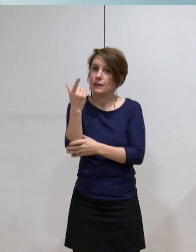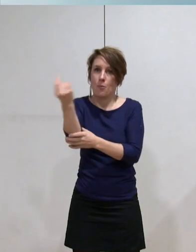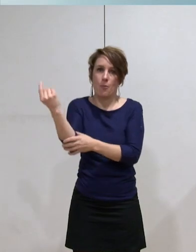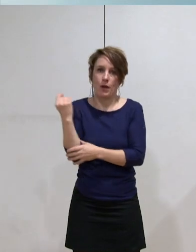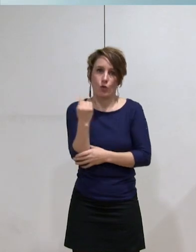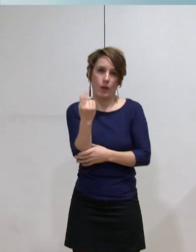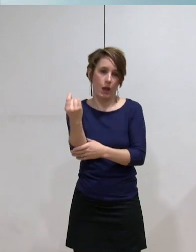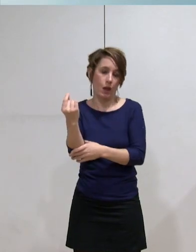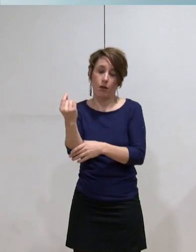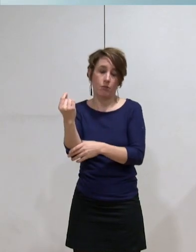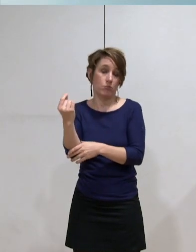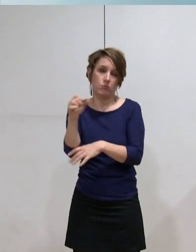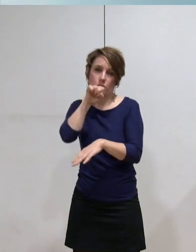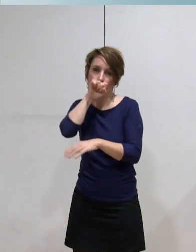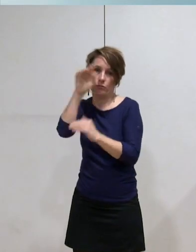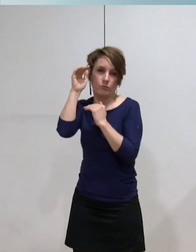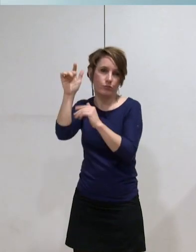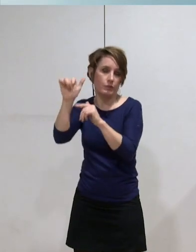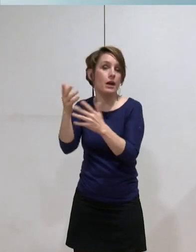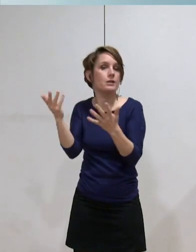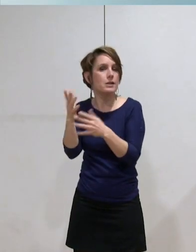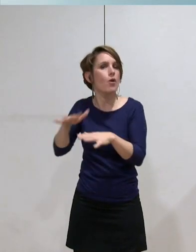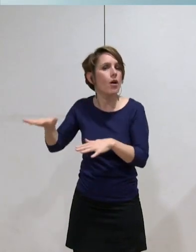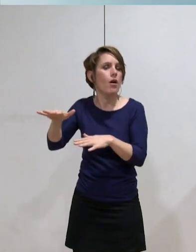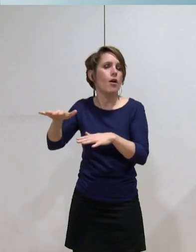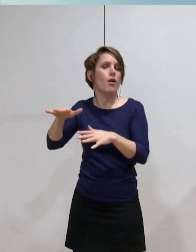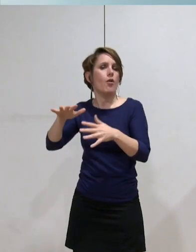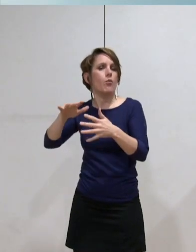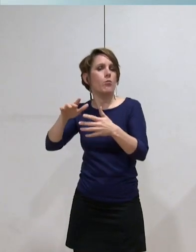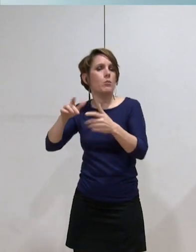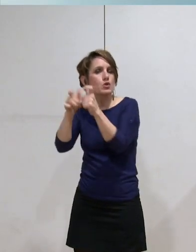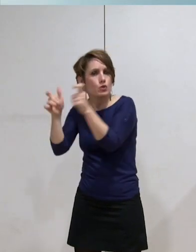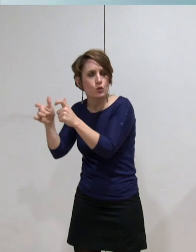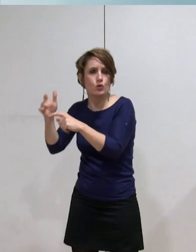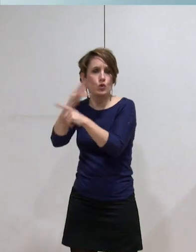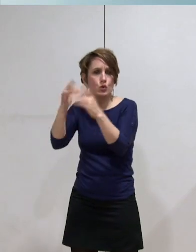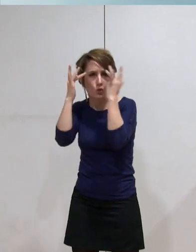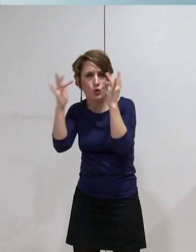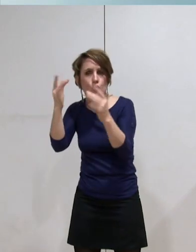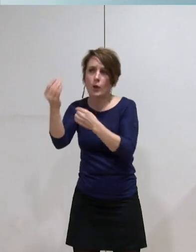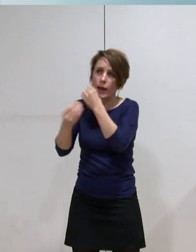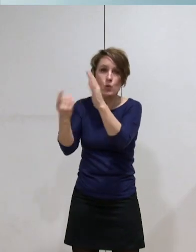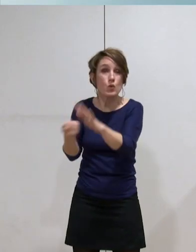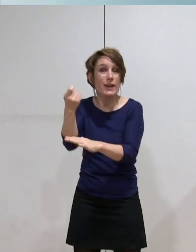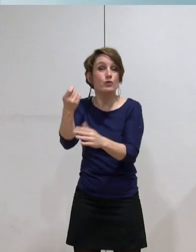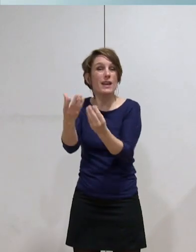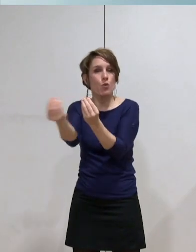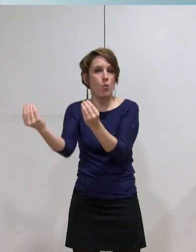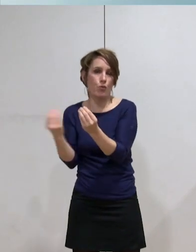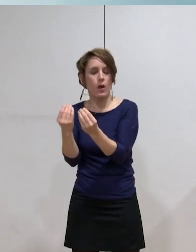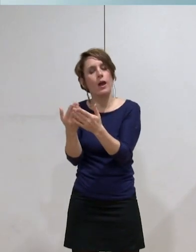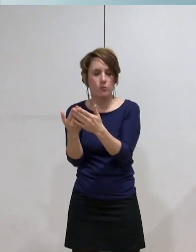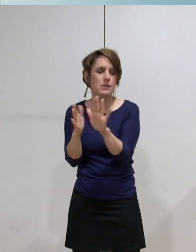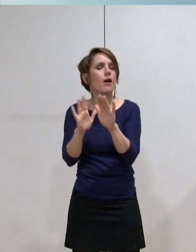et de tête que sont les mouvements socio-culturels et où d'éducation populaire sans nul doute nous aurons à en